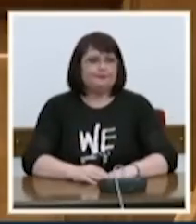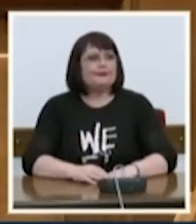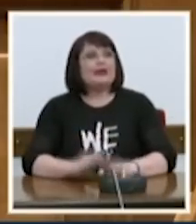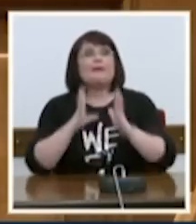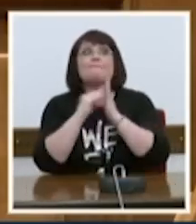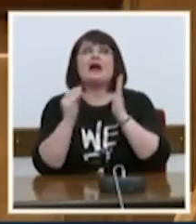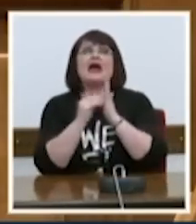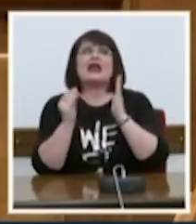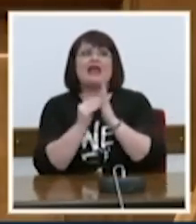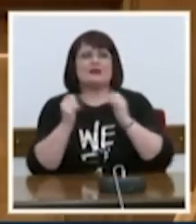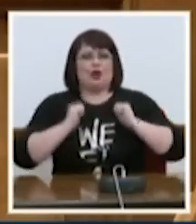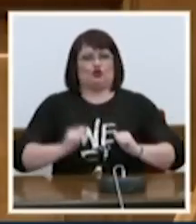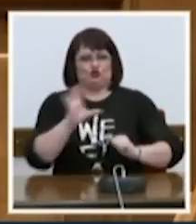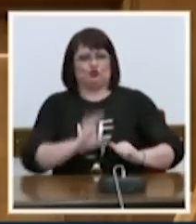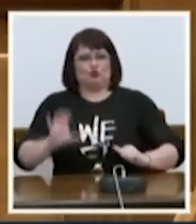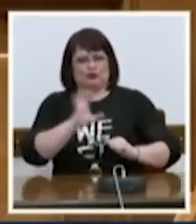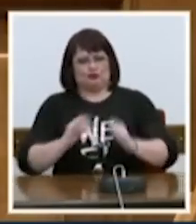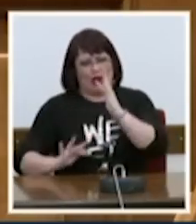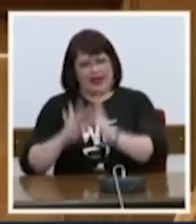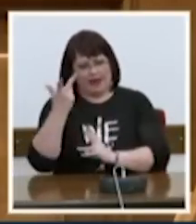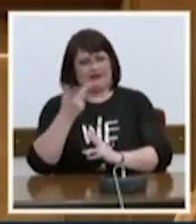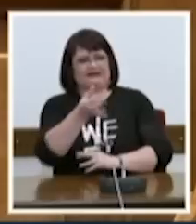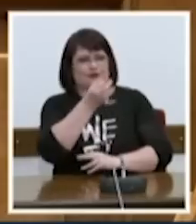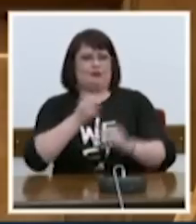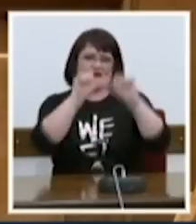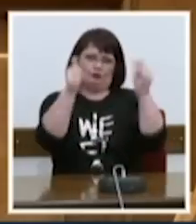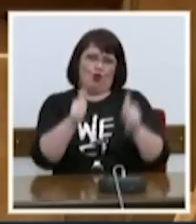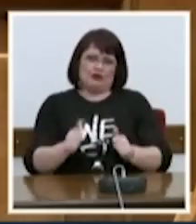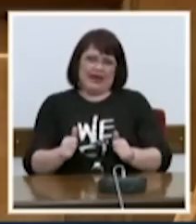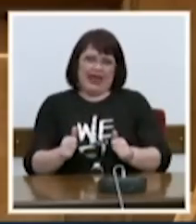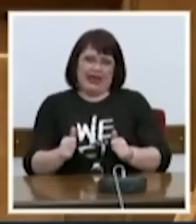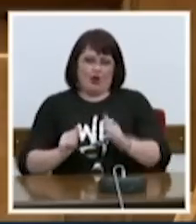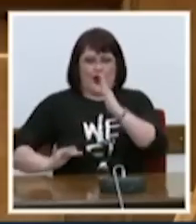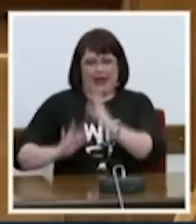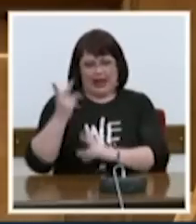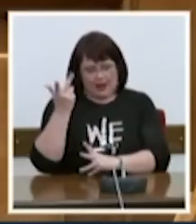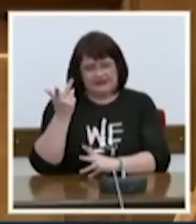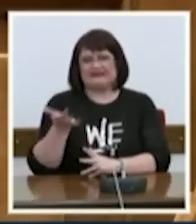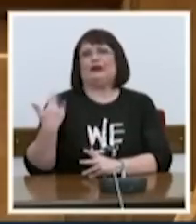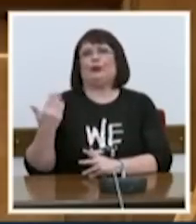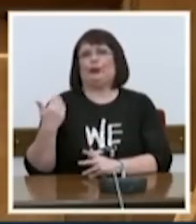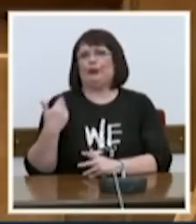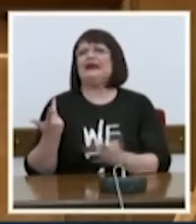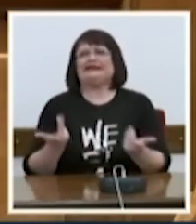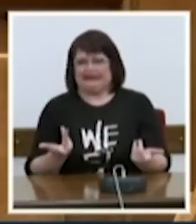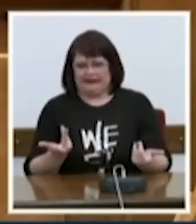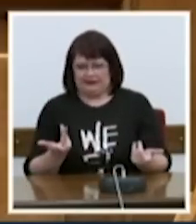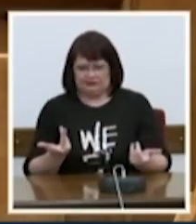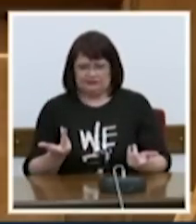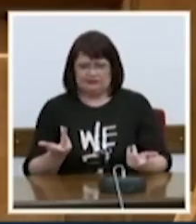του τουρισμού, του αναπτυξιακού σας μοντέλου, του πρωταθλητή της ανάπτυξης των τελευταίων ετών, είναι